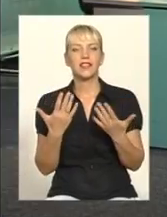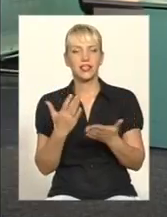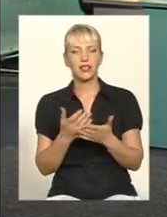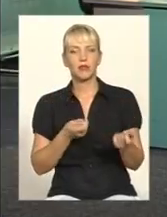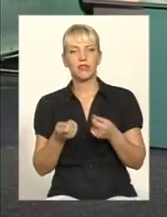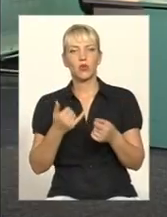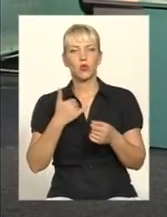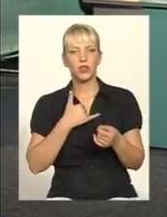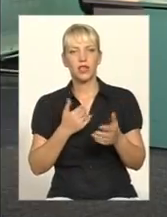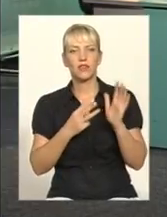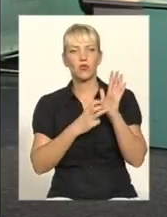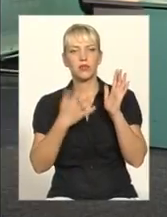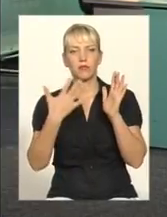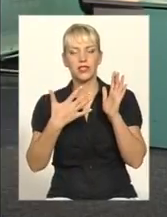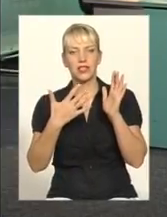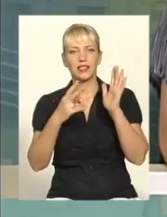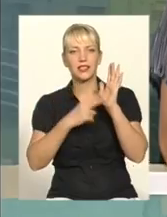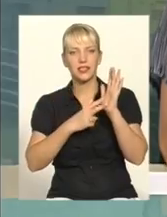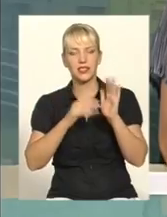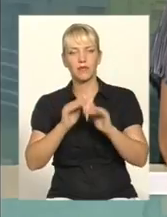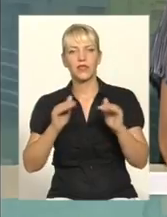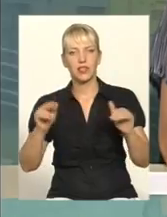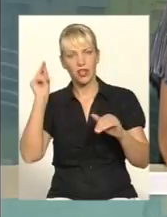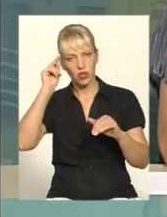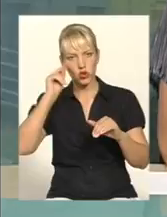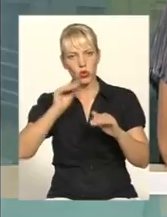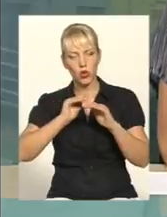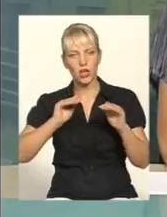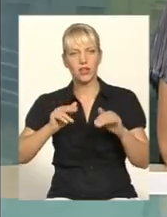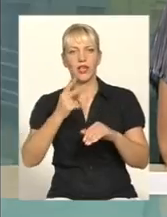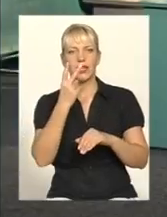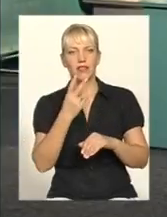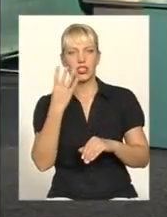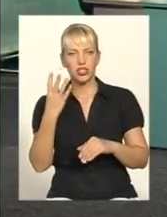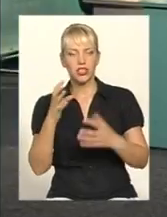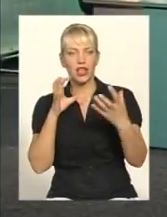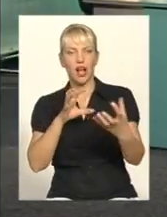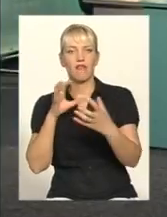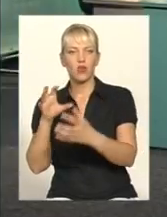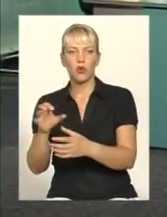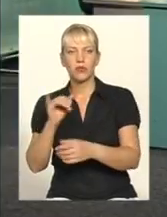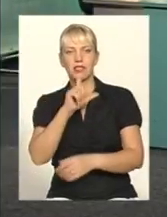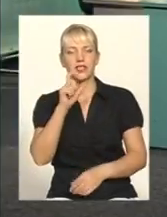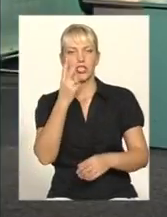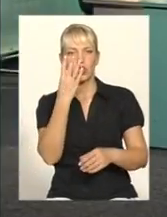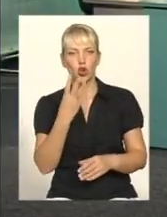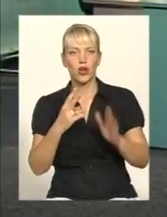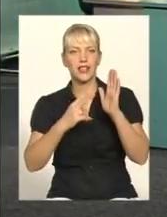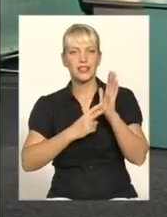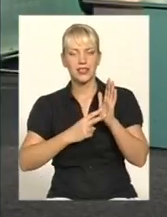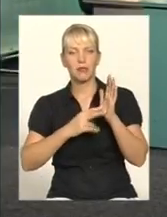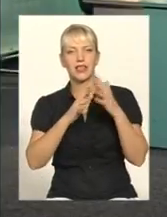Нині у нас підвозиться 857 школярів з 24 шкільними автобусами із 47 населених